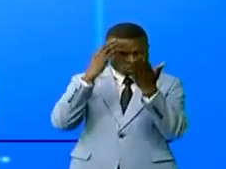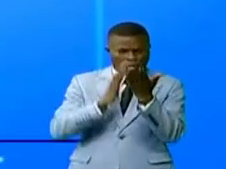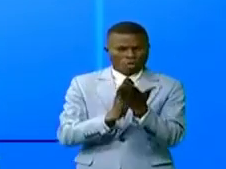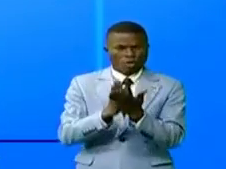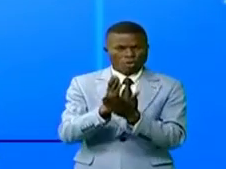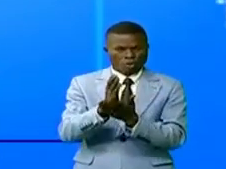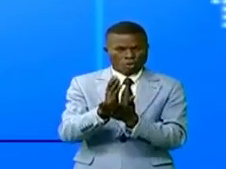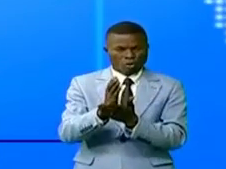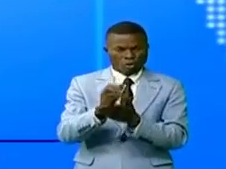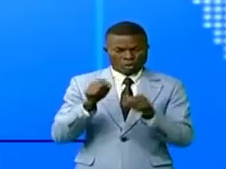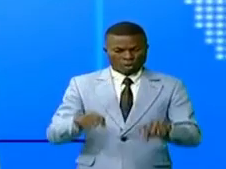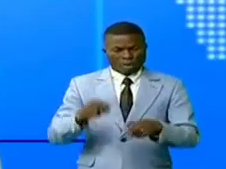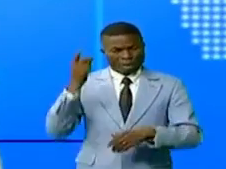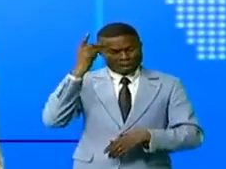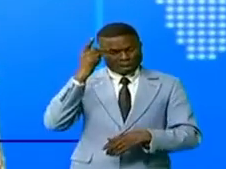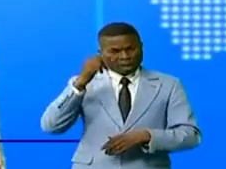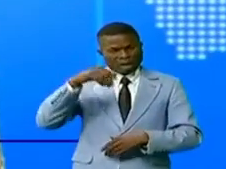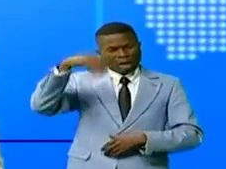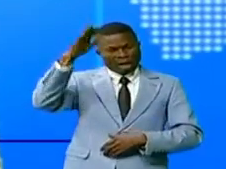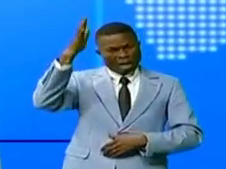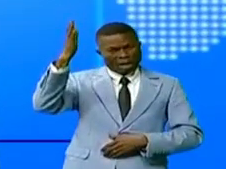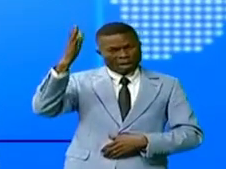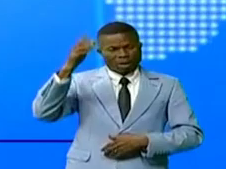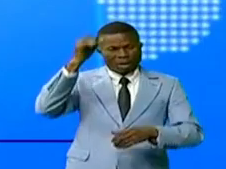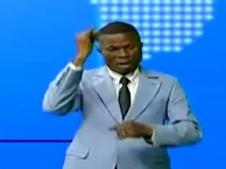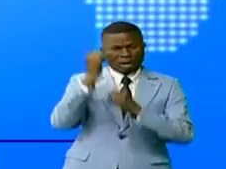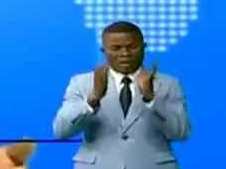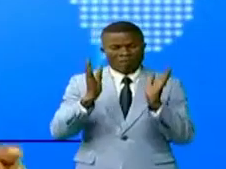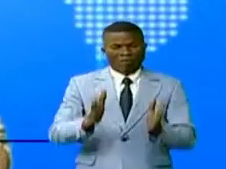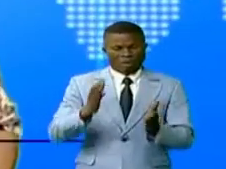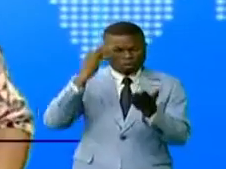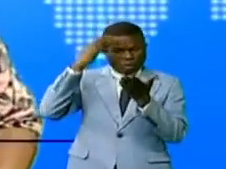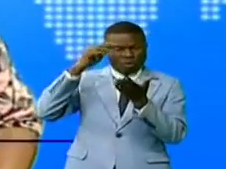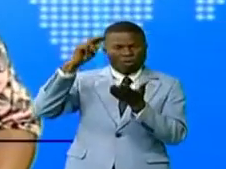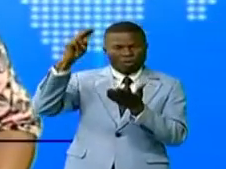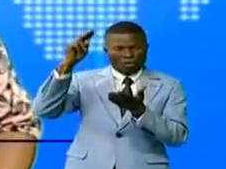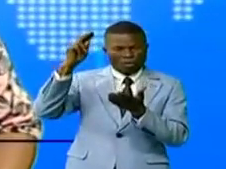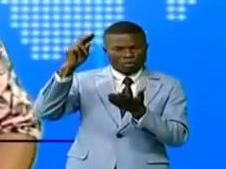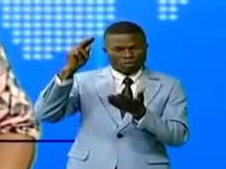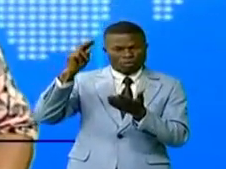ici ou ailleurs par les finalistes des humanités,